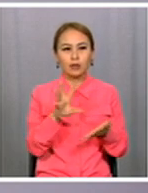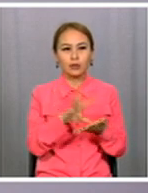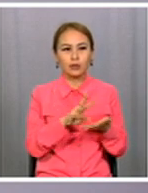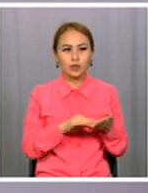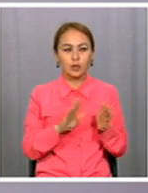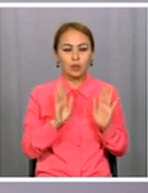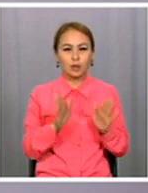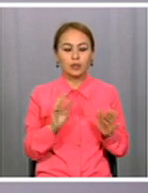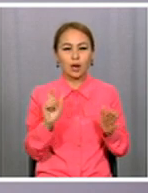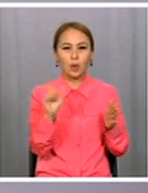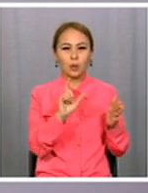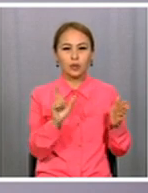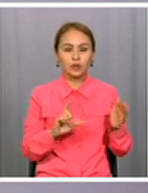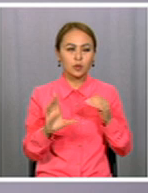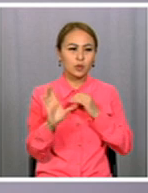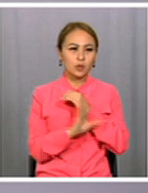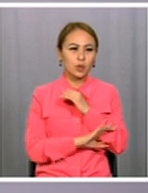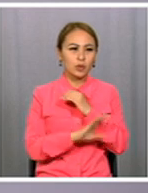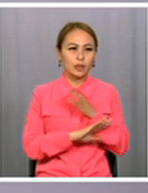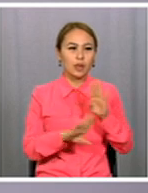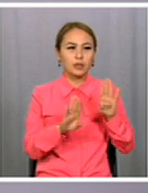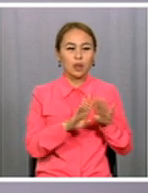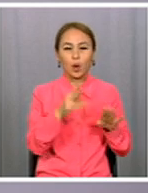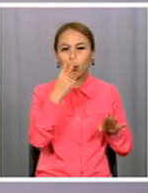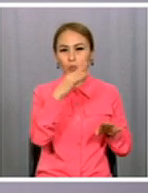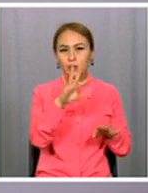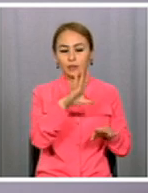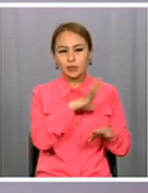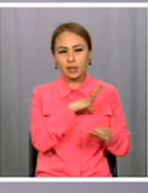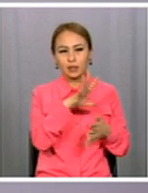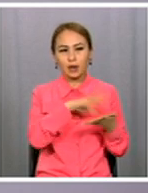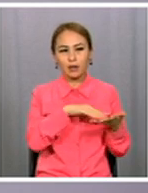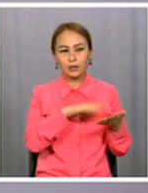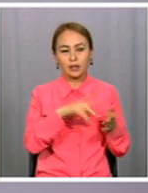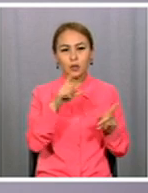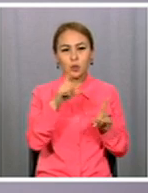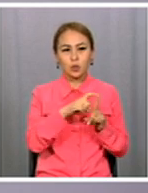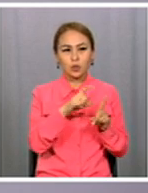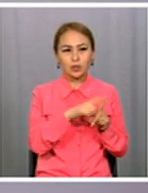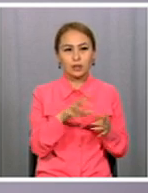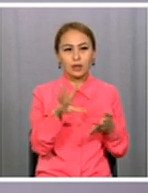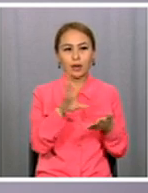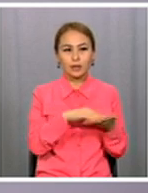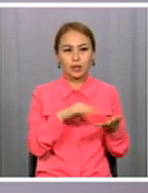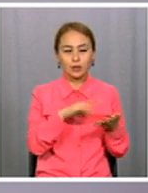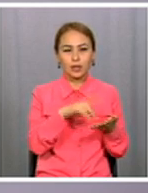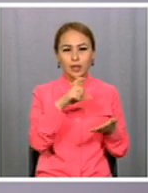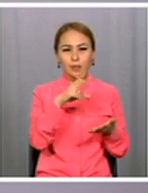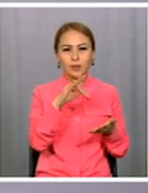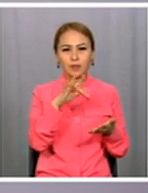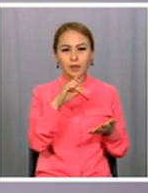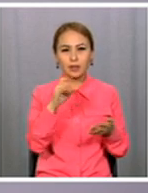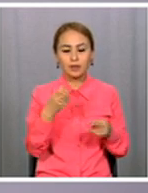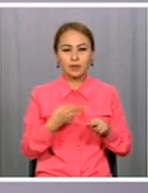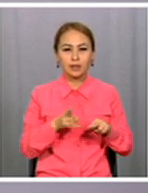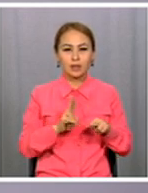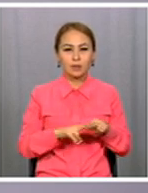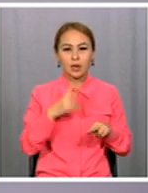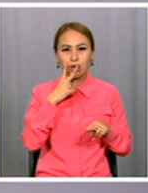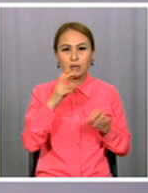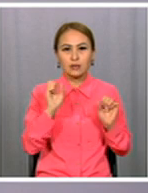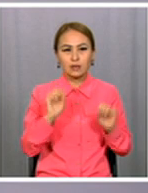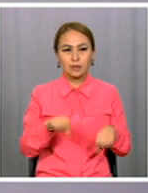Ал өлең жолдарының соңындағы көрдім деген қайталанатын сөздерді қайталаудың эпифоралық үлгісі деп